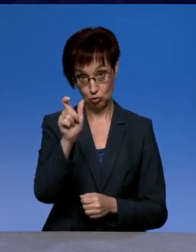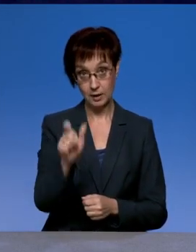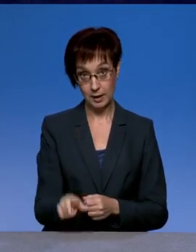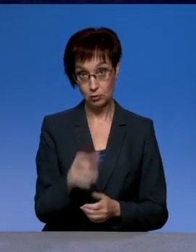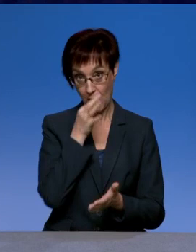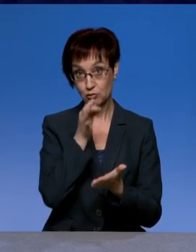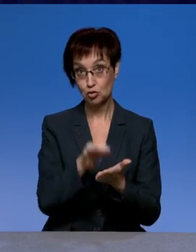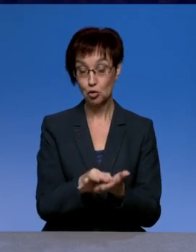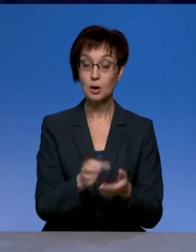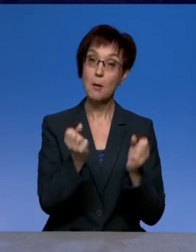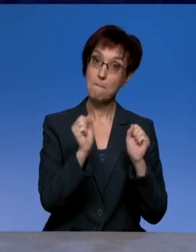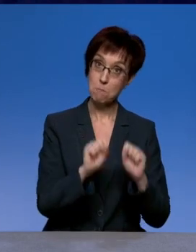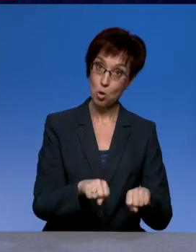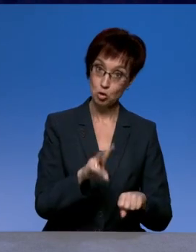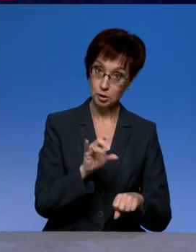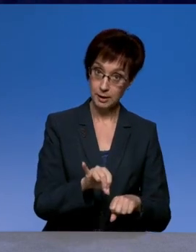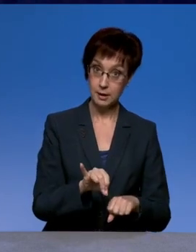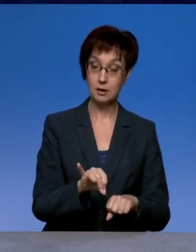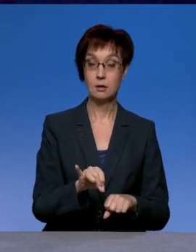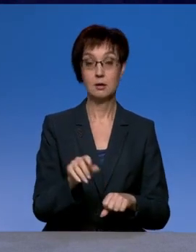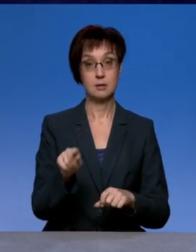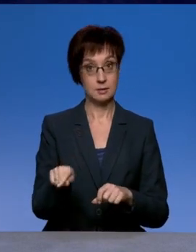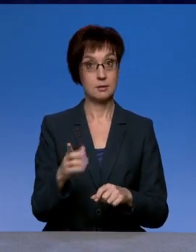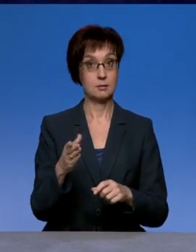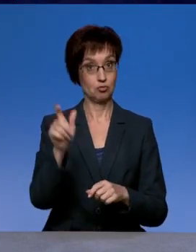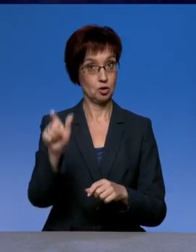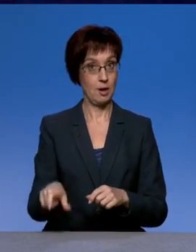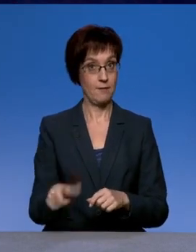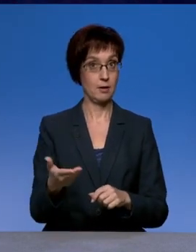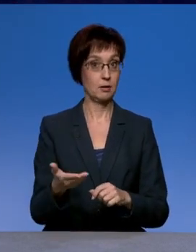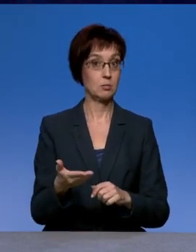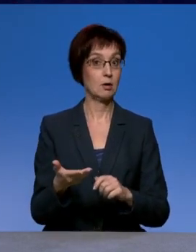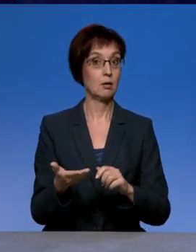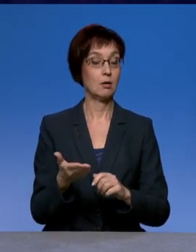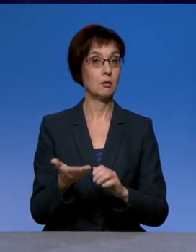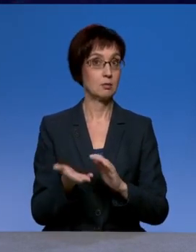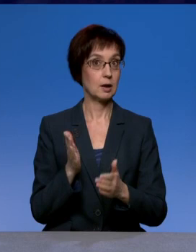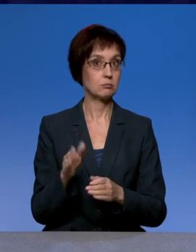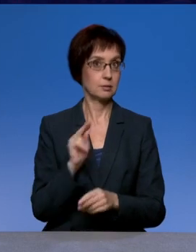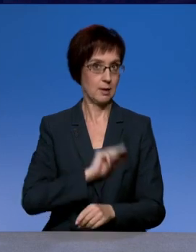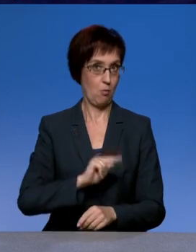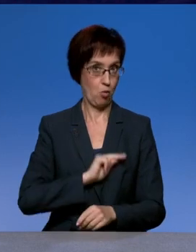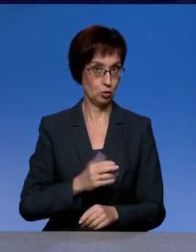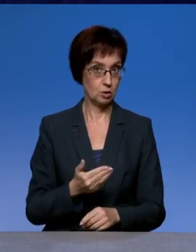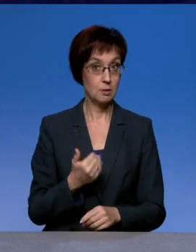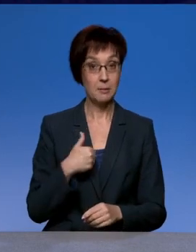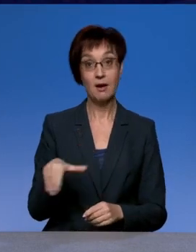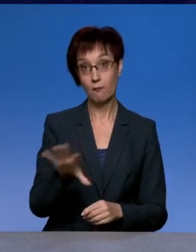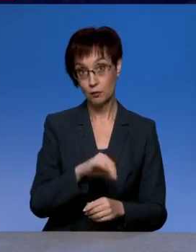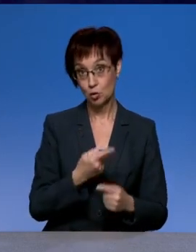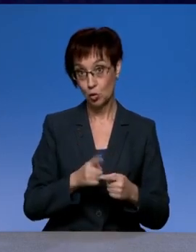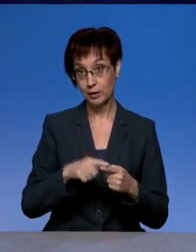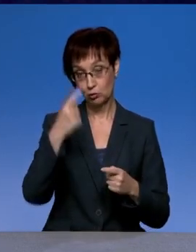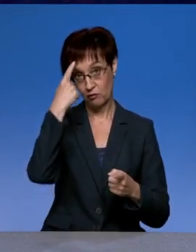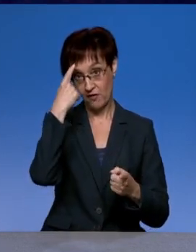да, можно ли с этим человеком иметь дело, является ли он добросовестным участником гражданского оборота, мы всю эту информацию уже собираем, она есть в